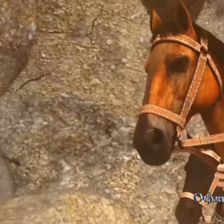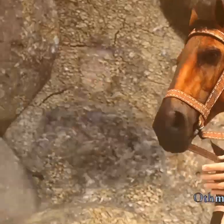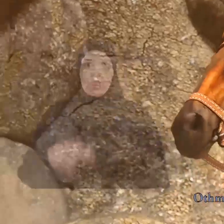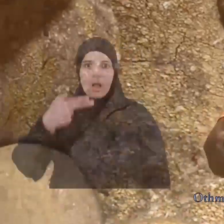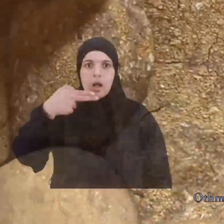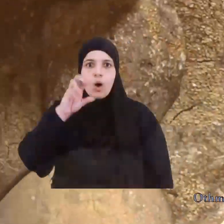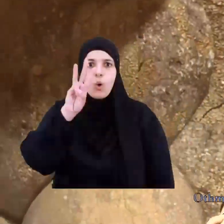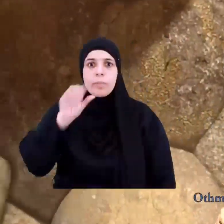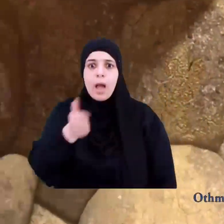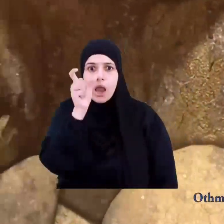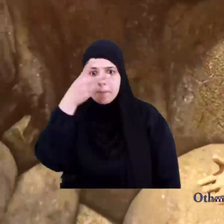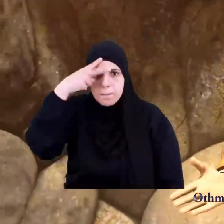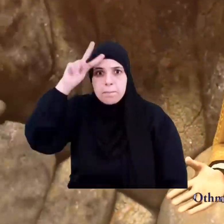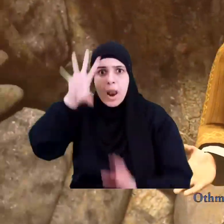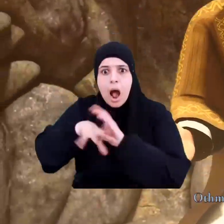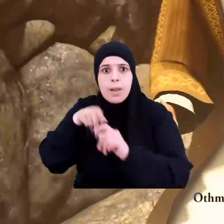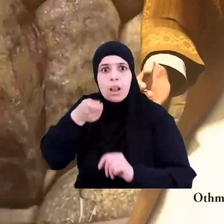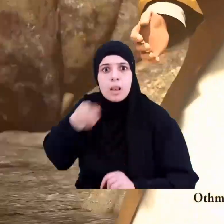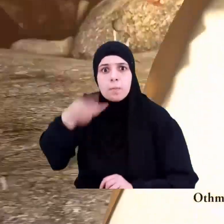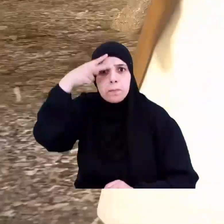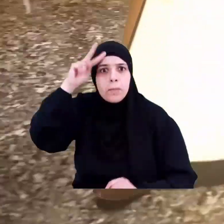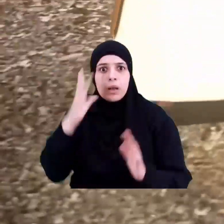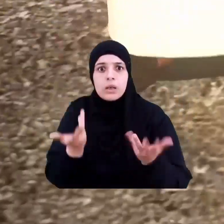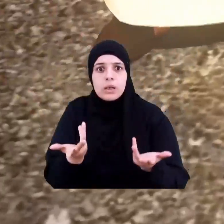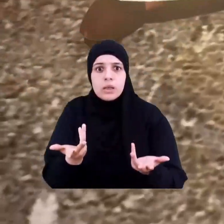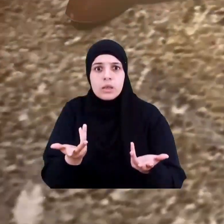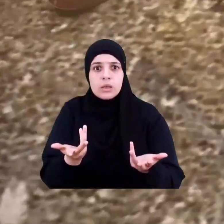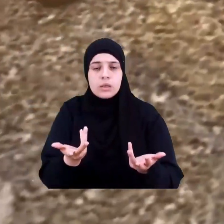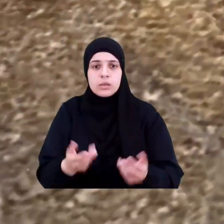عثمان، من فعل بك هذا؟